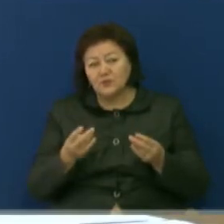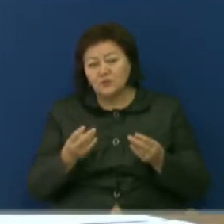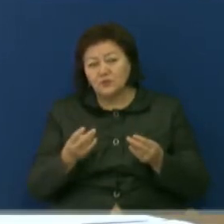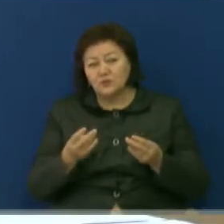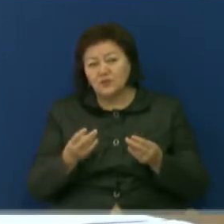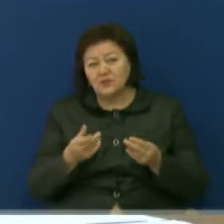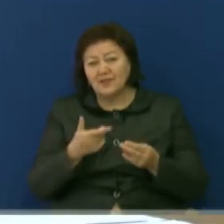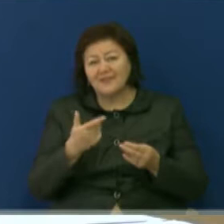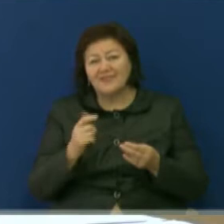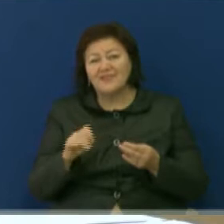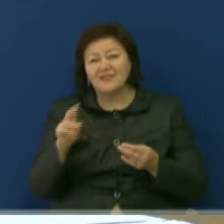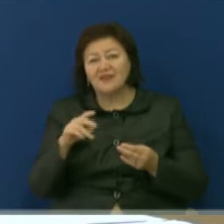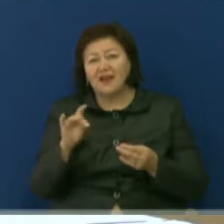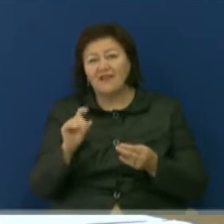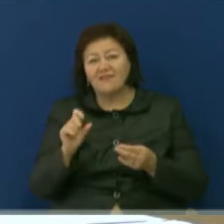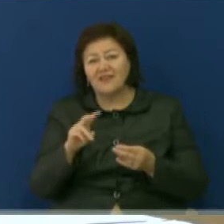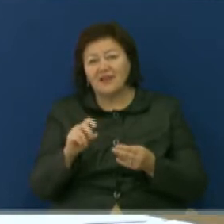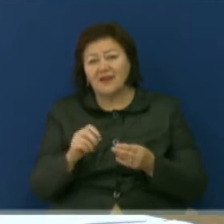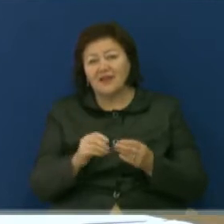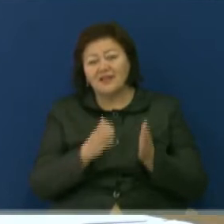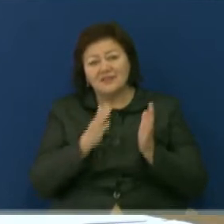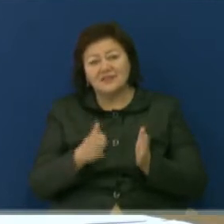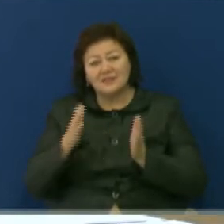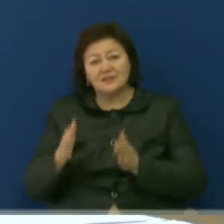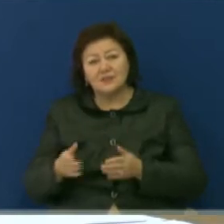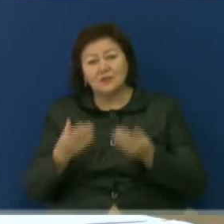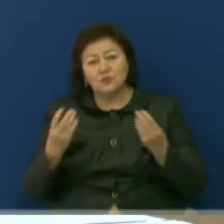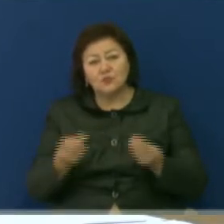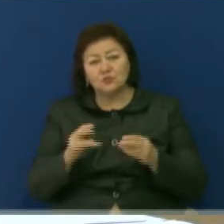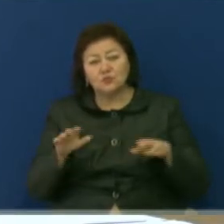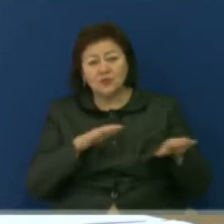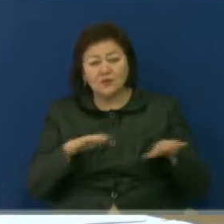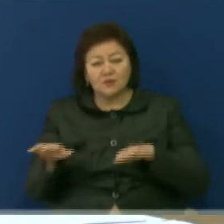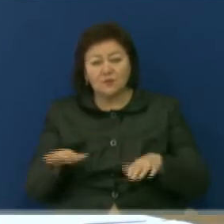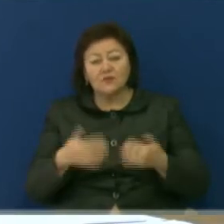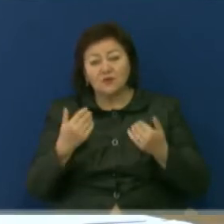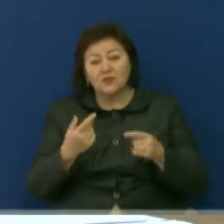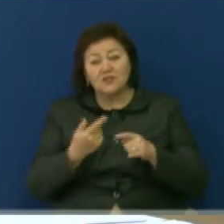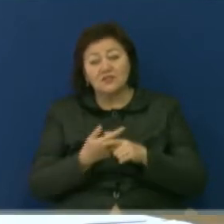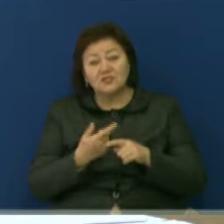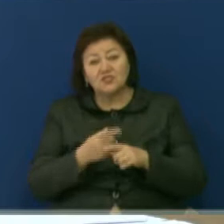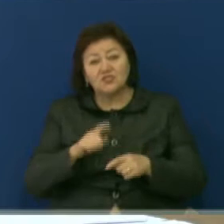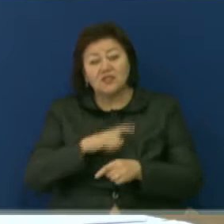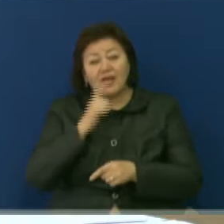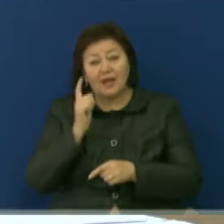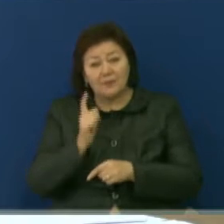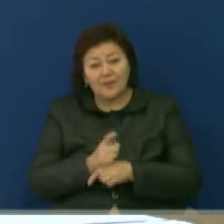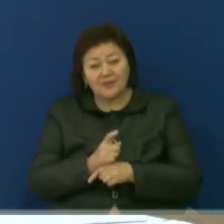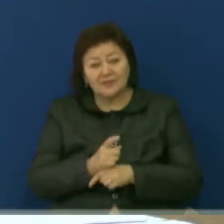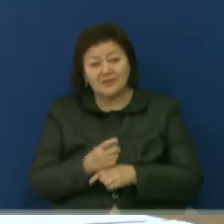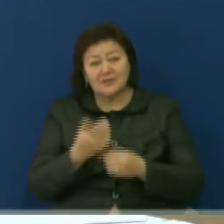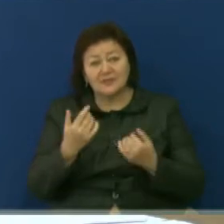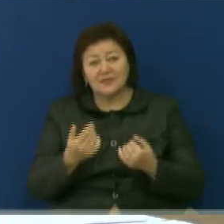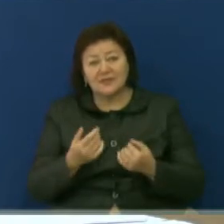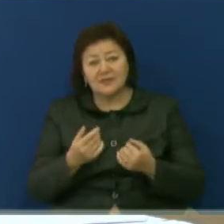Бізге гидравликалық тәртіпті ретке келтіру керек. Бұл үлкен инвестициялардың қажеті жоқ. Ол біздің техникалық міндеттеріміз. Екінші мәселе техникалық